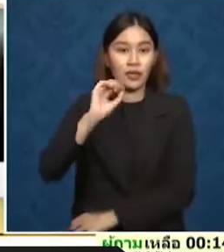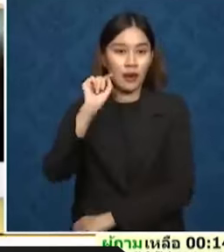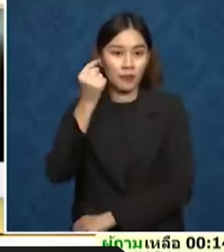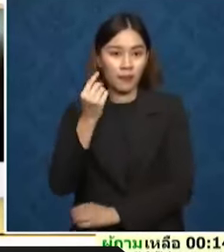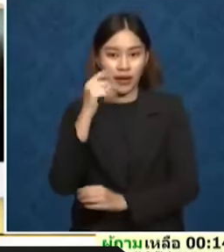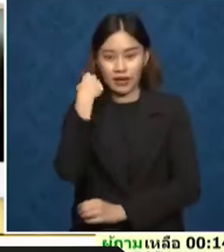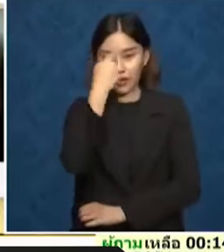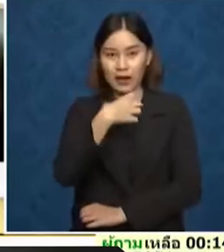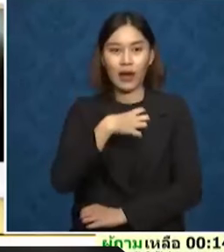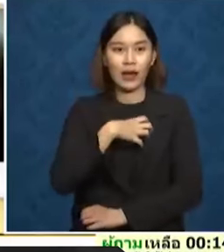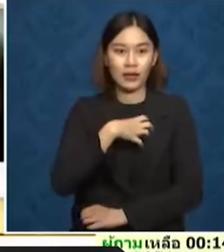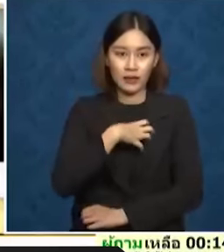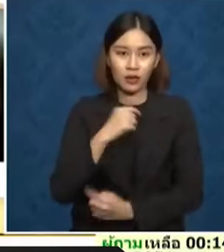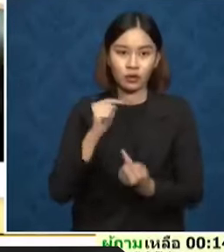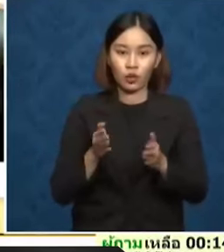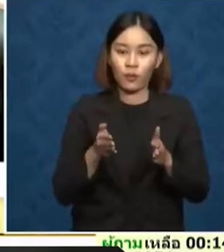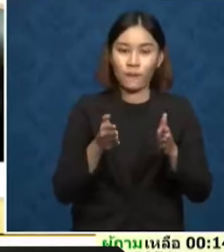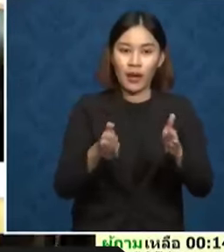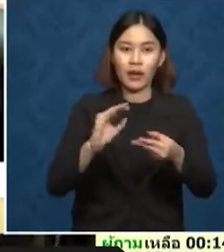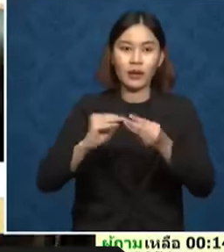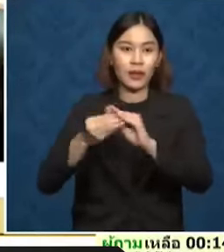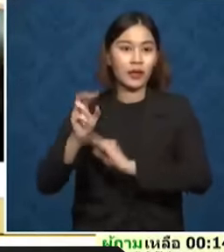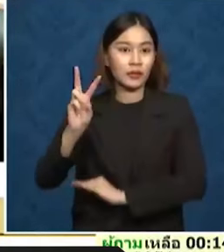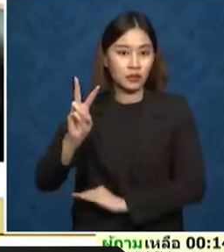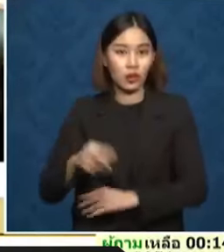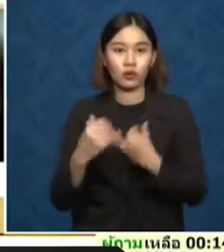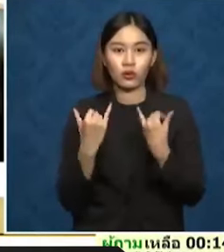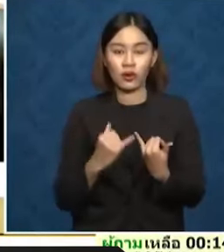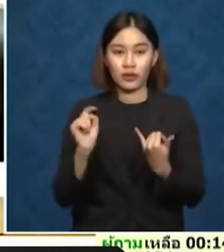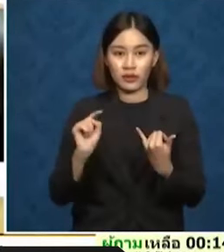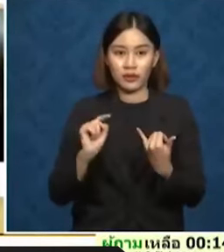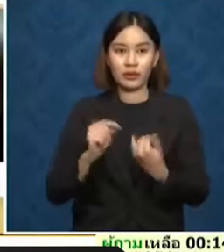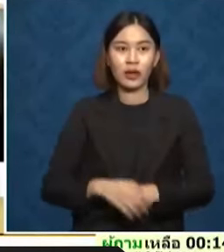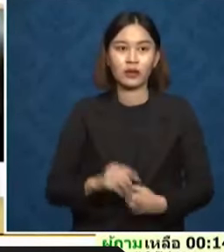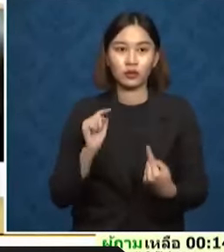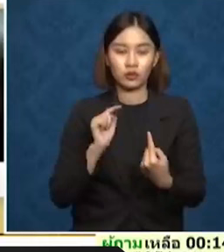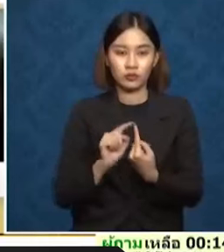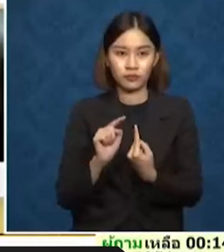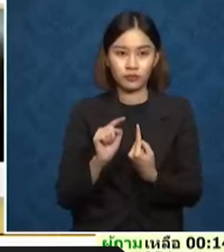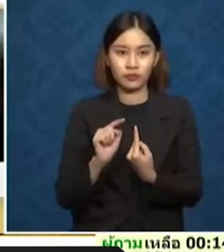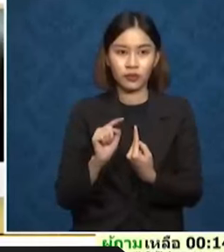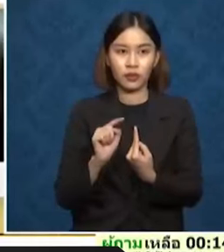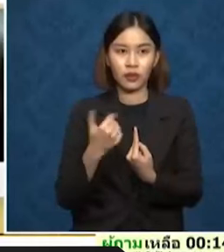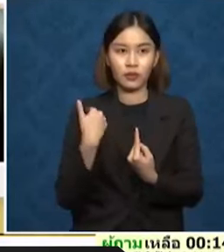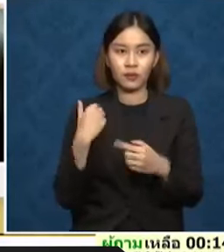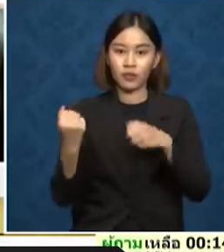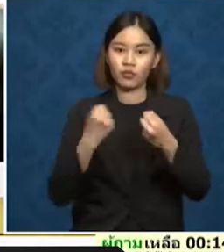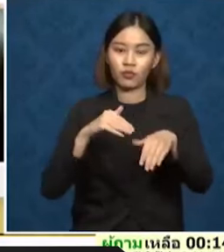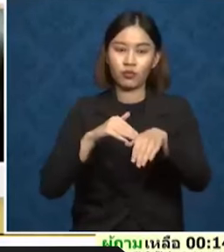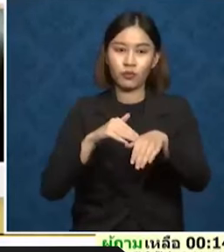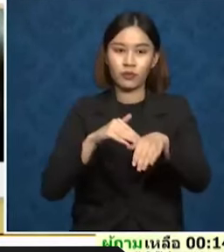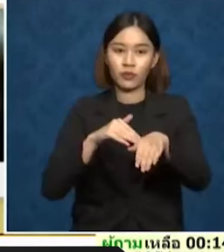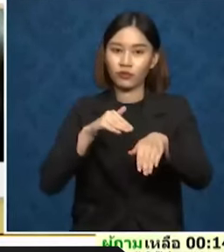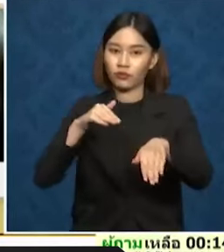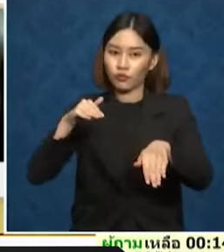นมิตรภาพหรือทางหลวงพิเศษหมายเลข2ถึงในเวลานี้อยู่ในภาวะที่มีการจราจร